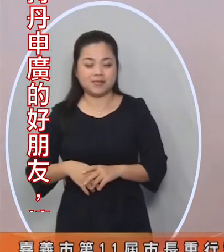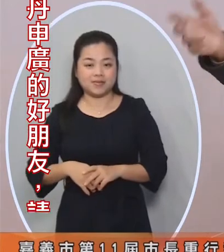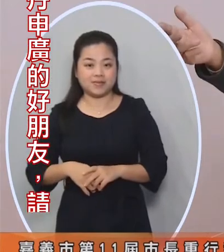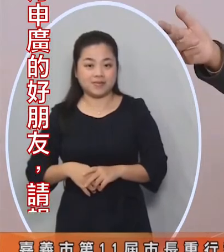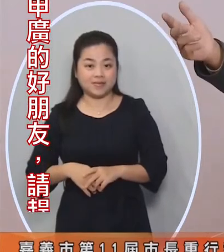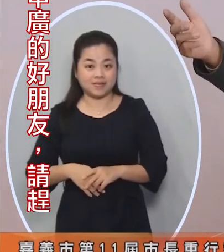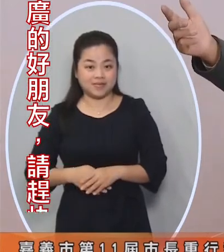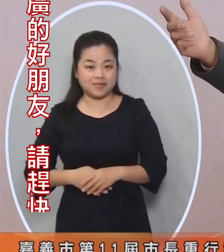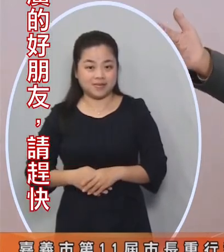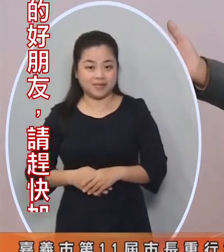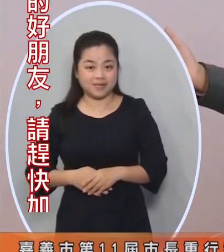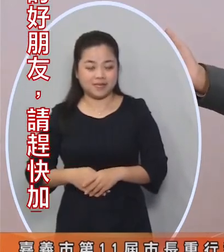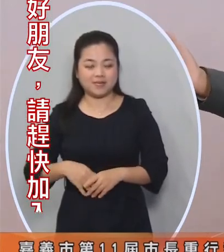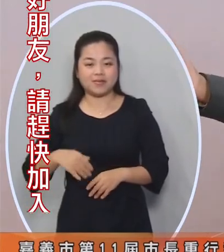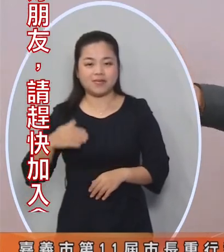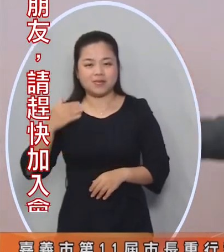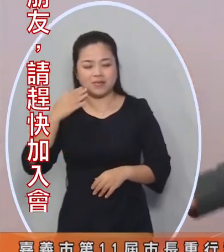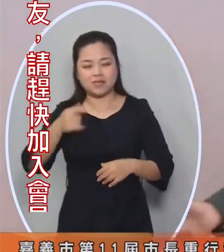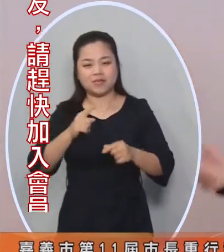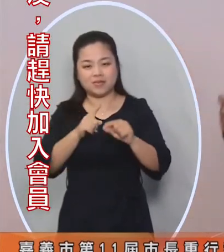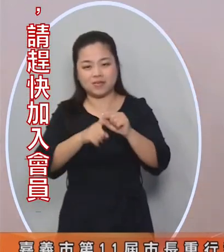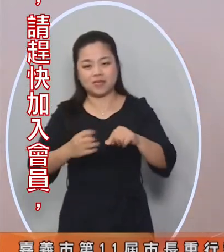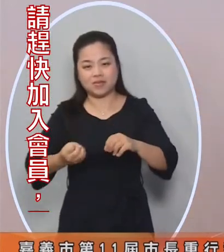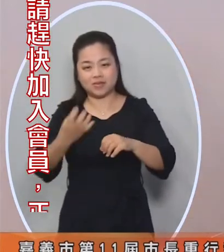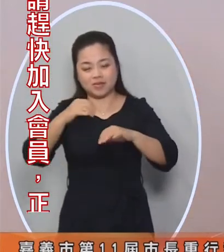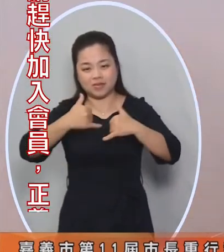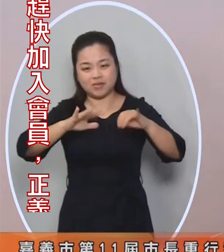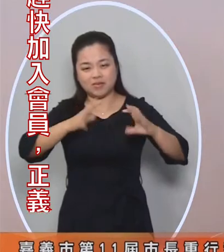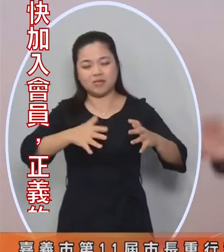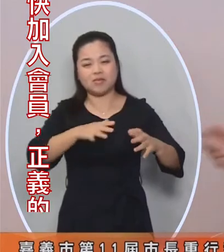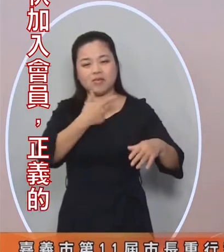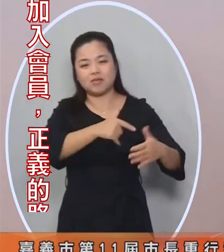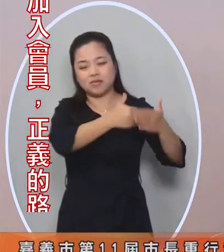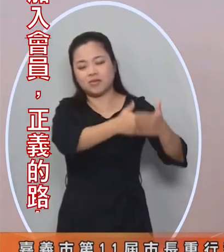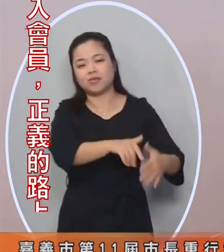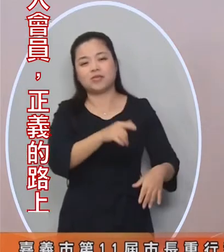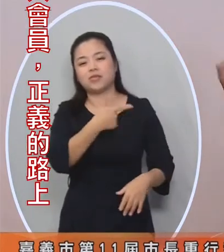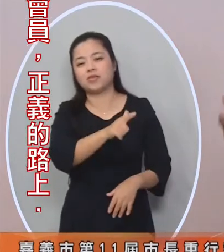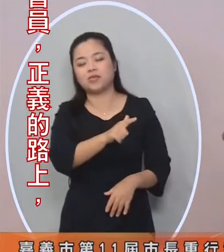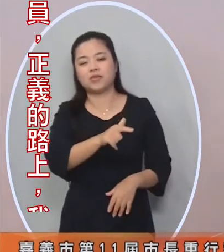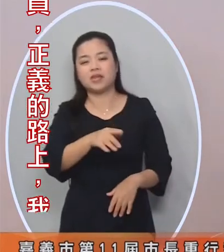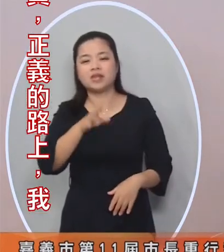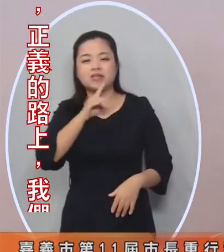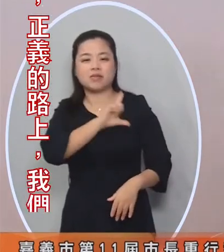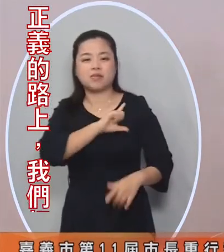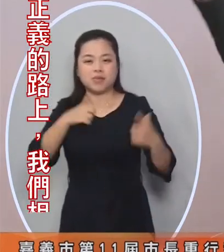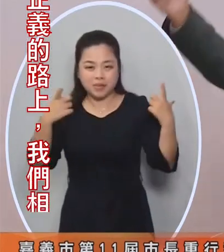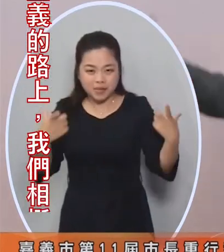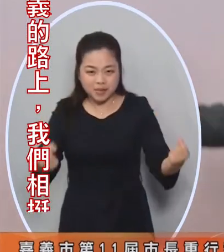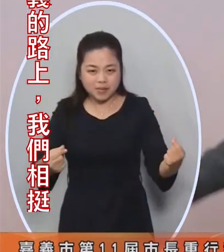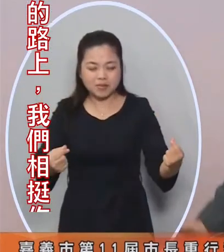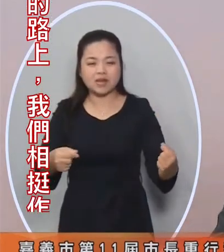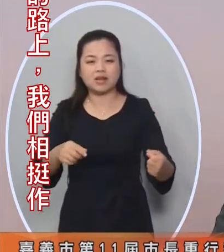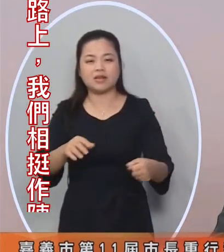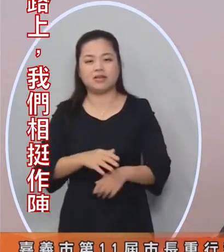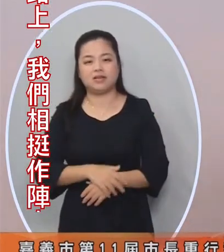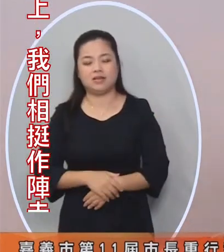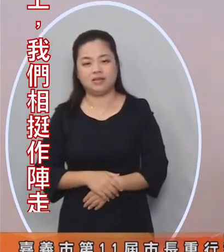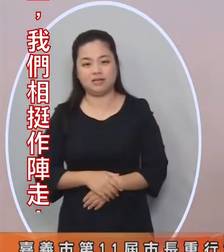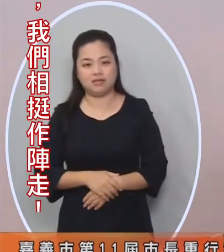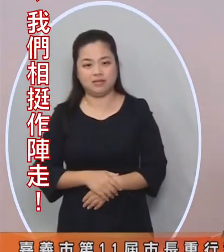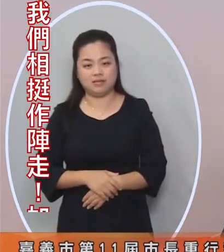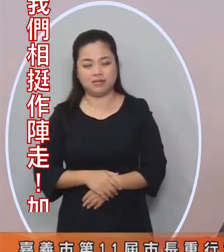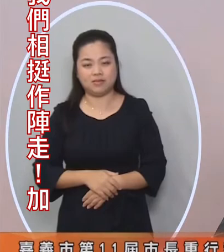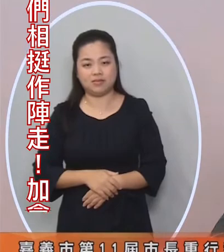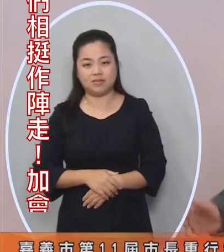海峡，得建立中华民国，迄不是大陆中华民国，迄是同名尔啦，迄是流亡政府呢。吼、哦，